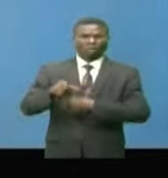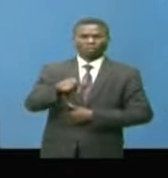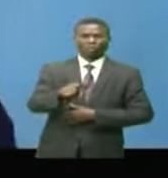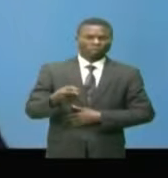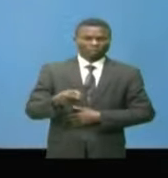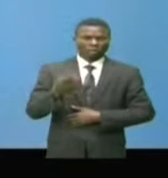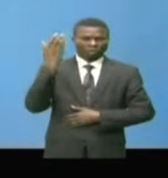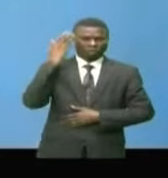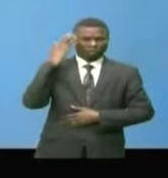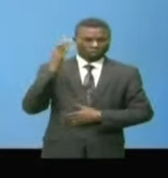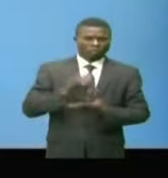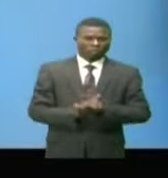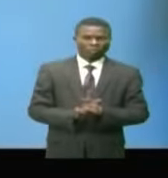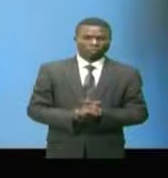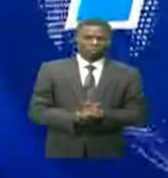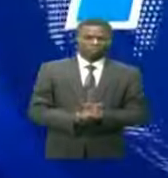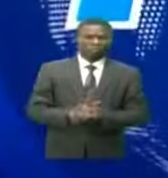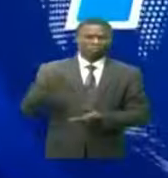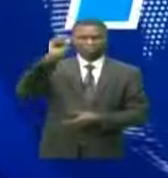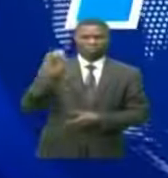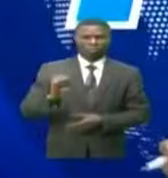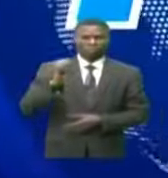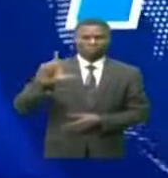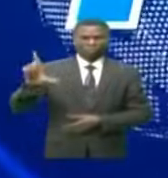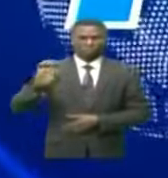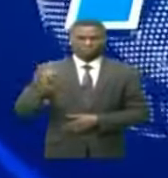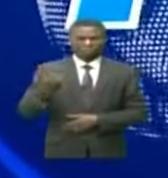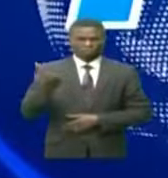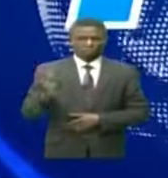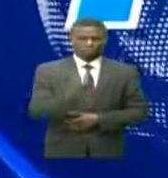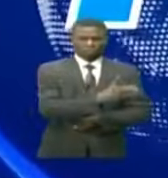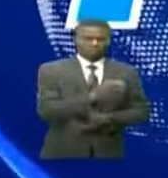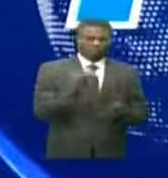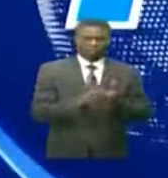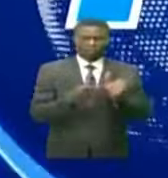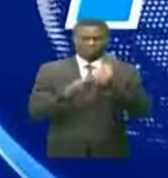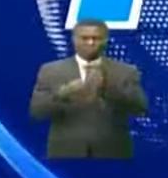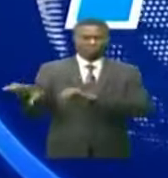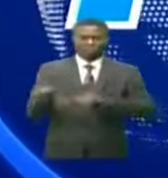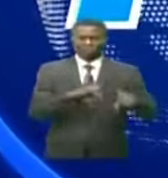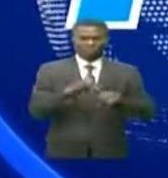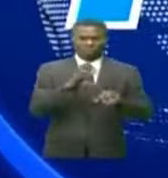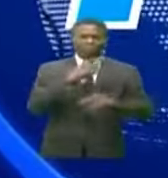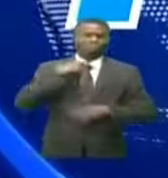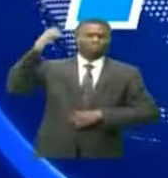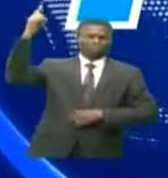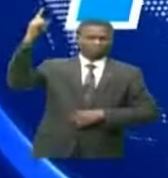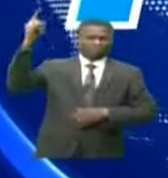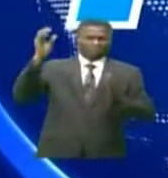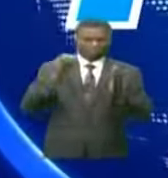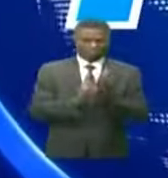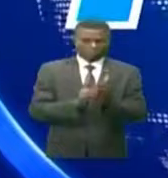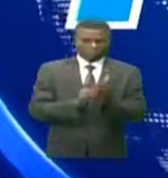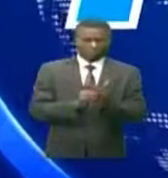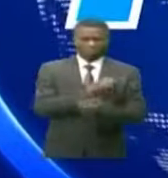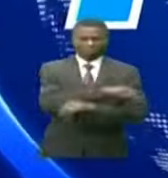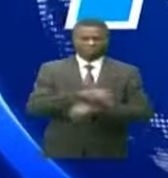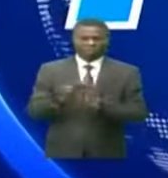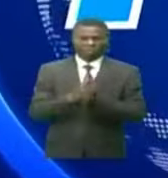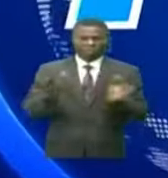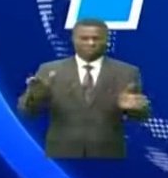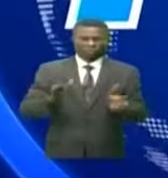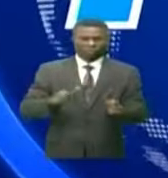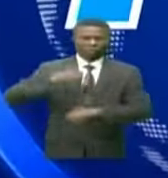M. Tshidibangi Sélé. Encore une fois, suivez la cérémonie de renouvellement de serment du procureur général